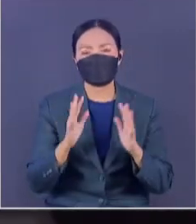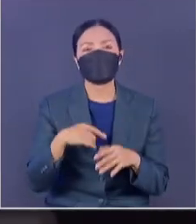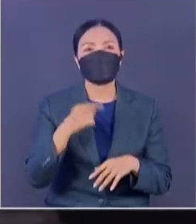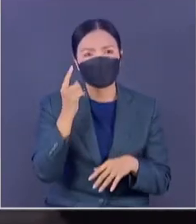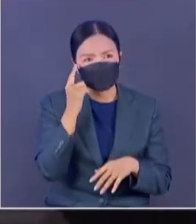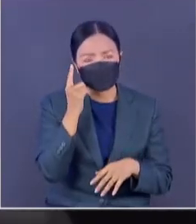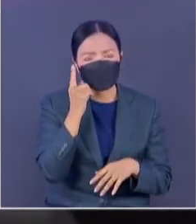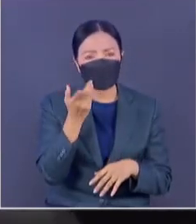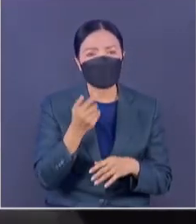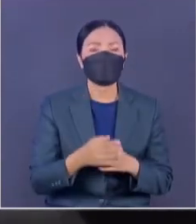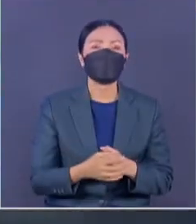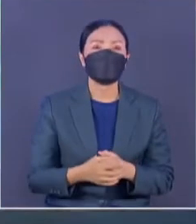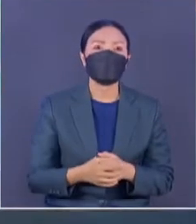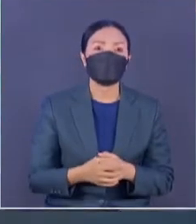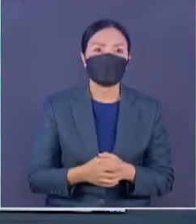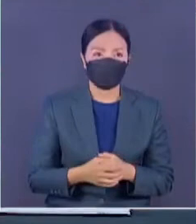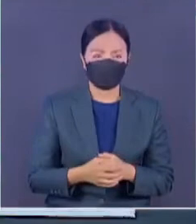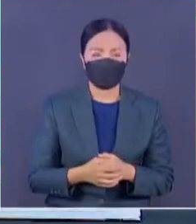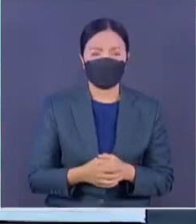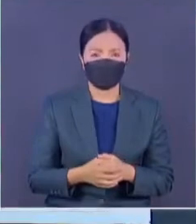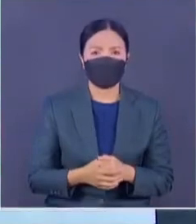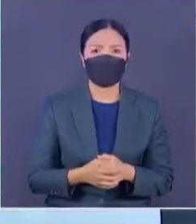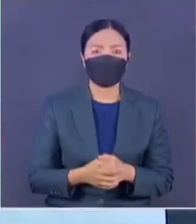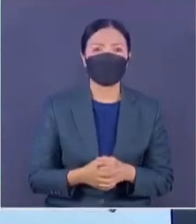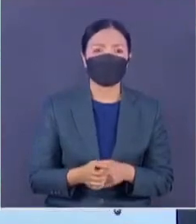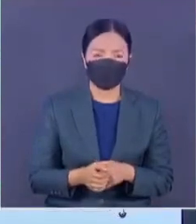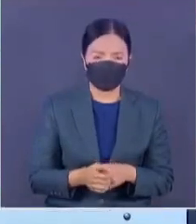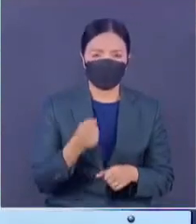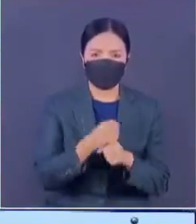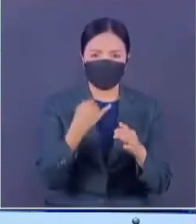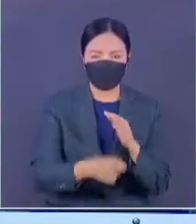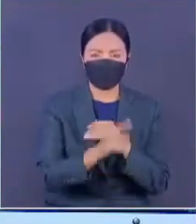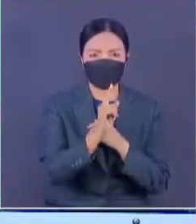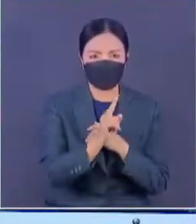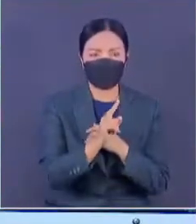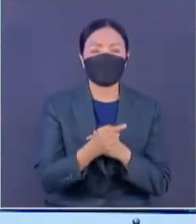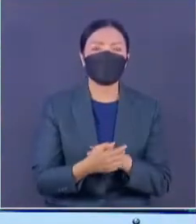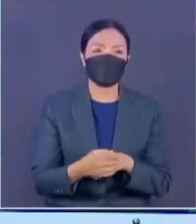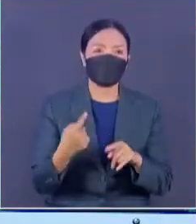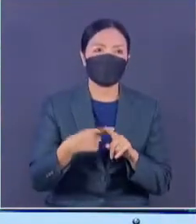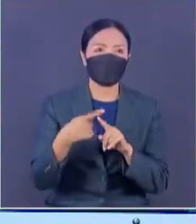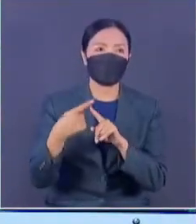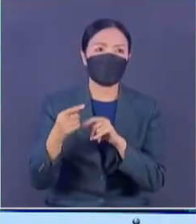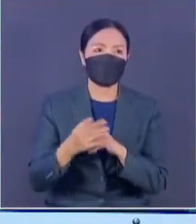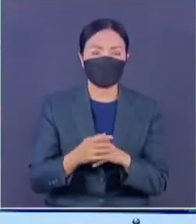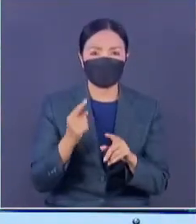คดีก็1กรรม1วาระนะครับก ็ จะรับโทษบวกๆๆขึ้นไป นี่อันตรายมากไม่เ